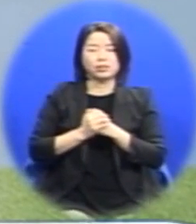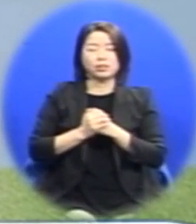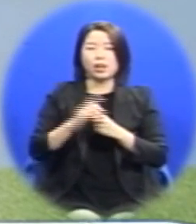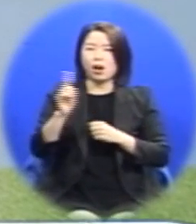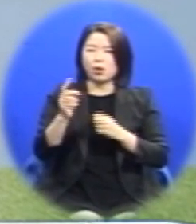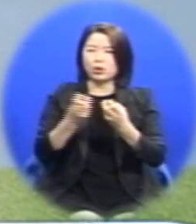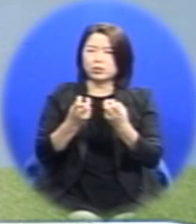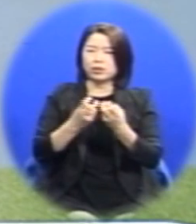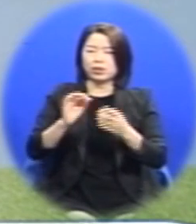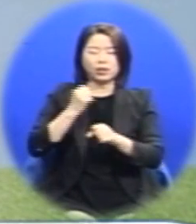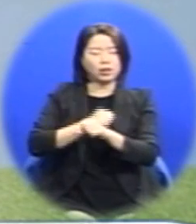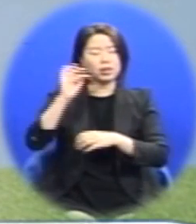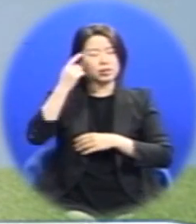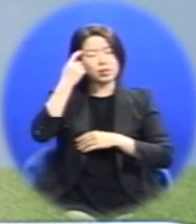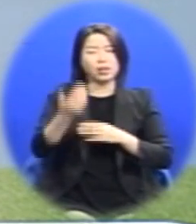이거 어떻게 해야 하나